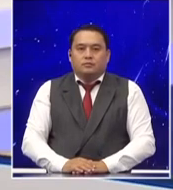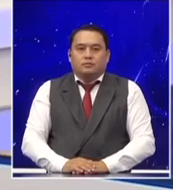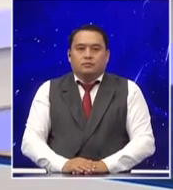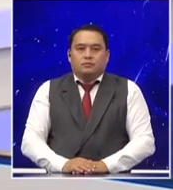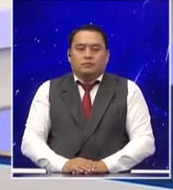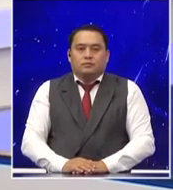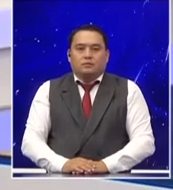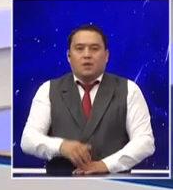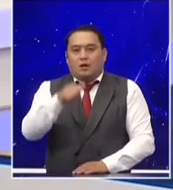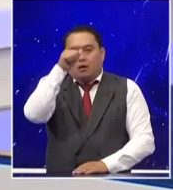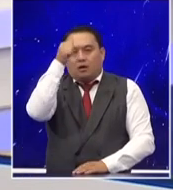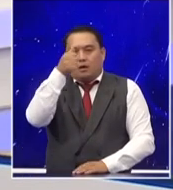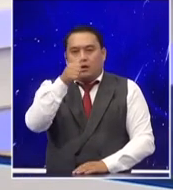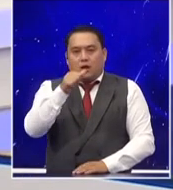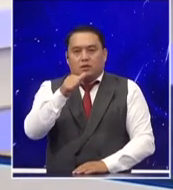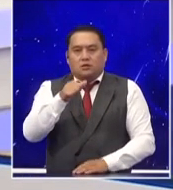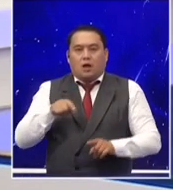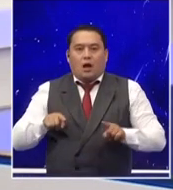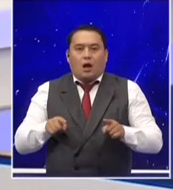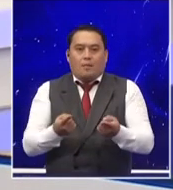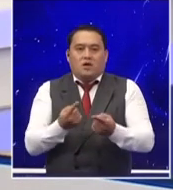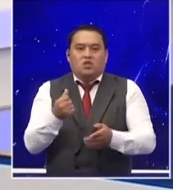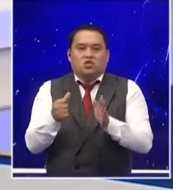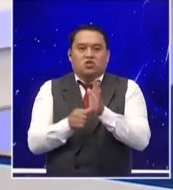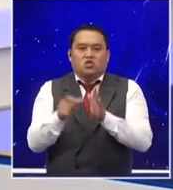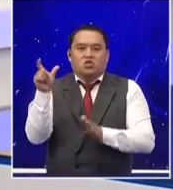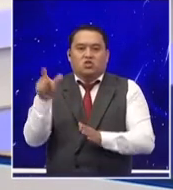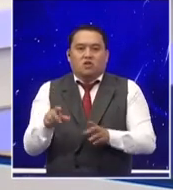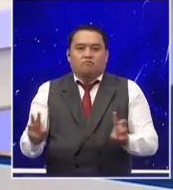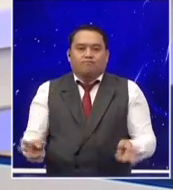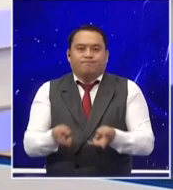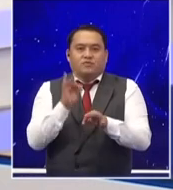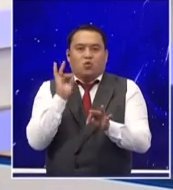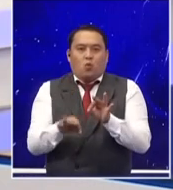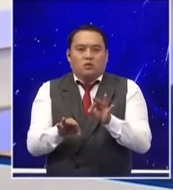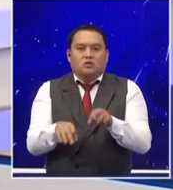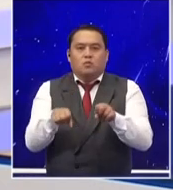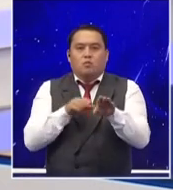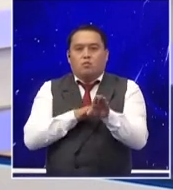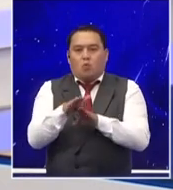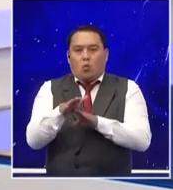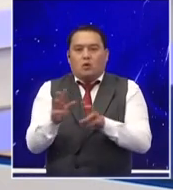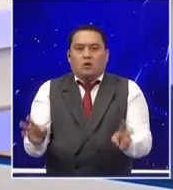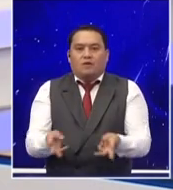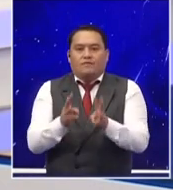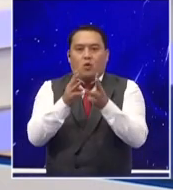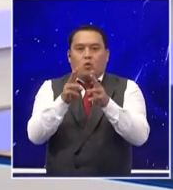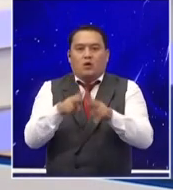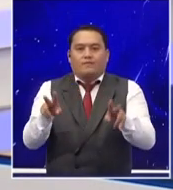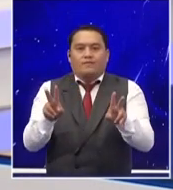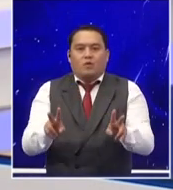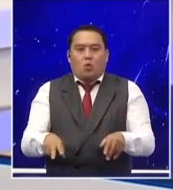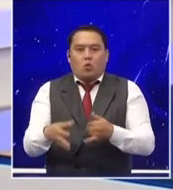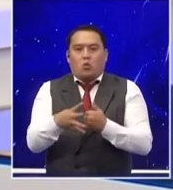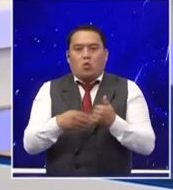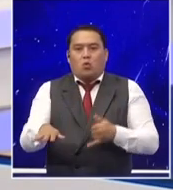власти греции объявили об аресте шести подозреваемых поджогов результате которых полностью сгорел сгорел лагерях мигрантов море и на